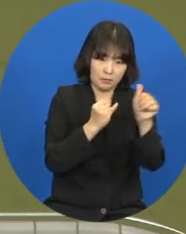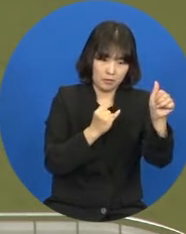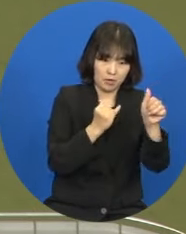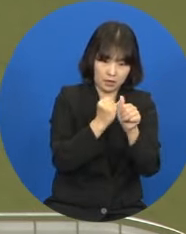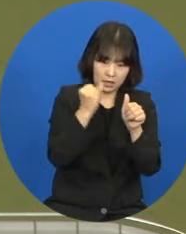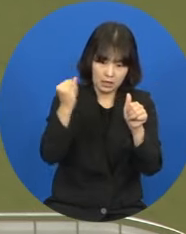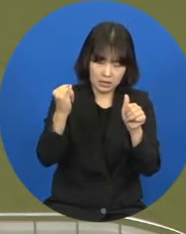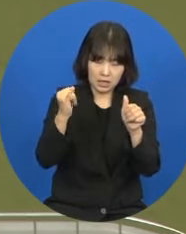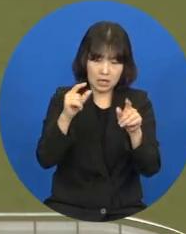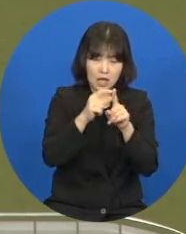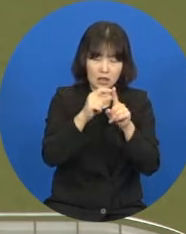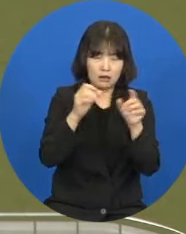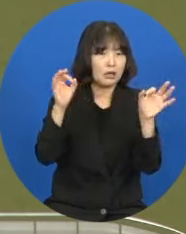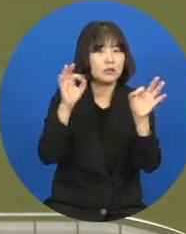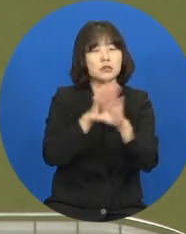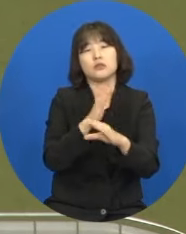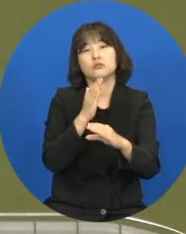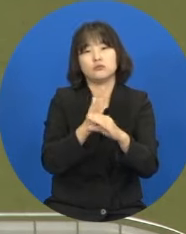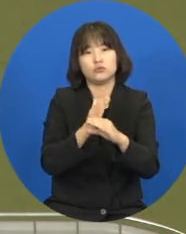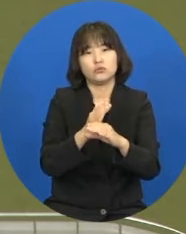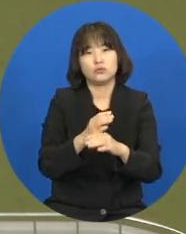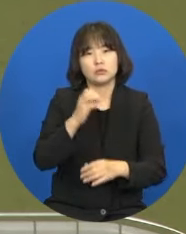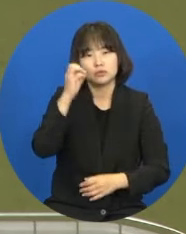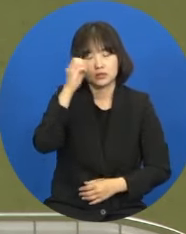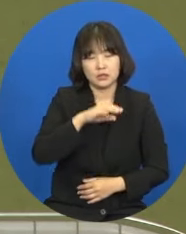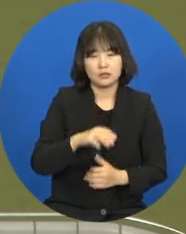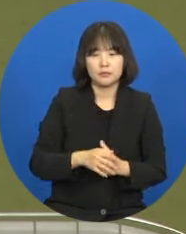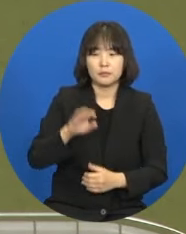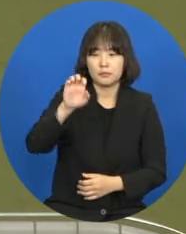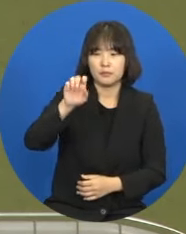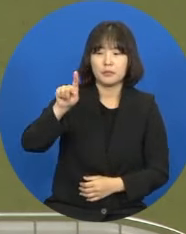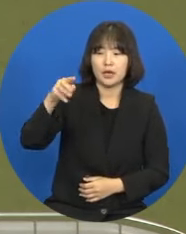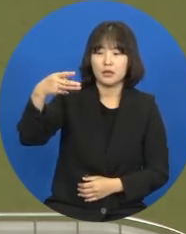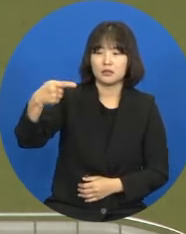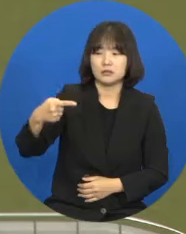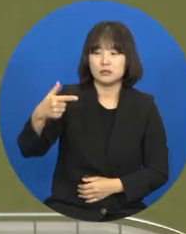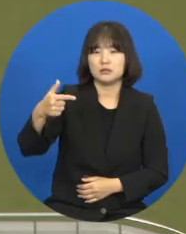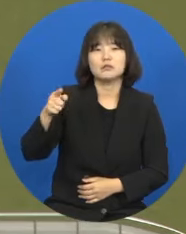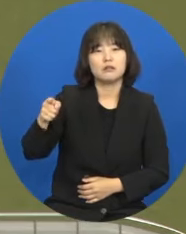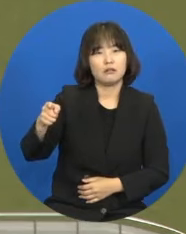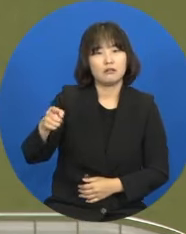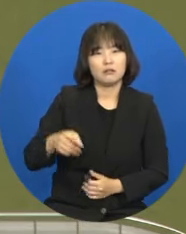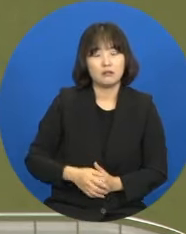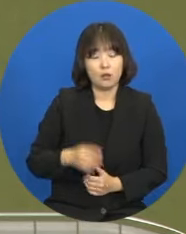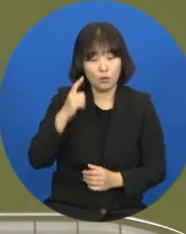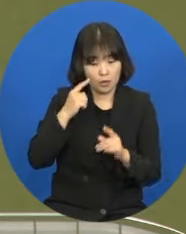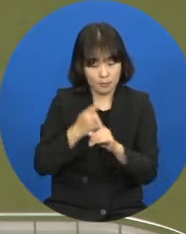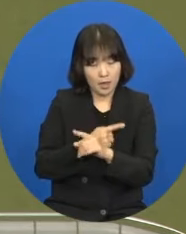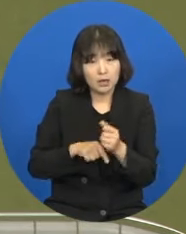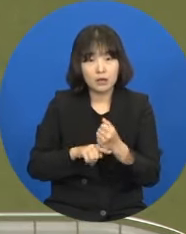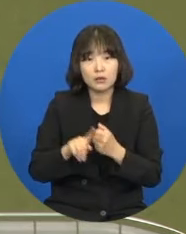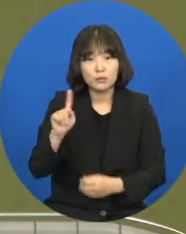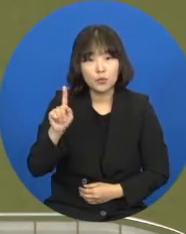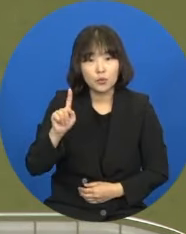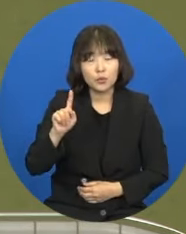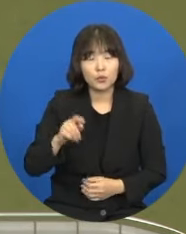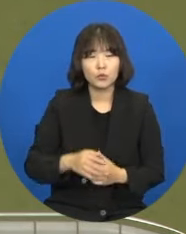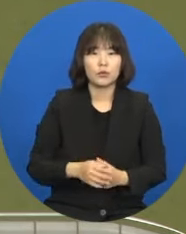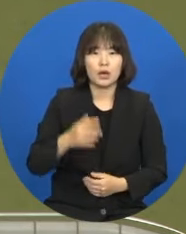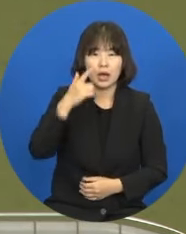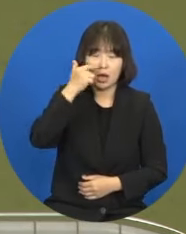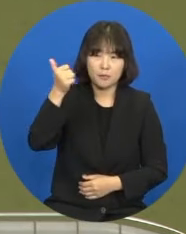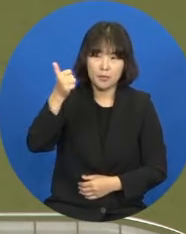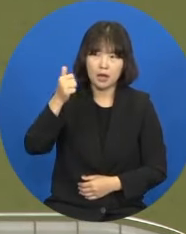단어가 거의 사라지고 있어요 그냥 파트너 왜 이걸 바꿨냐 아빠만